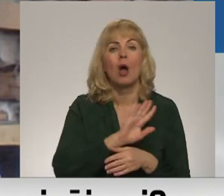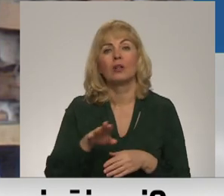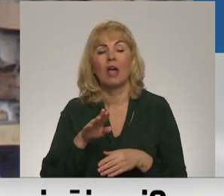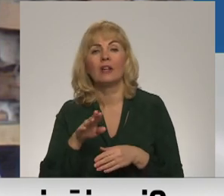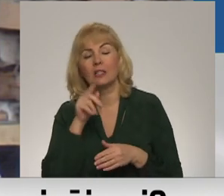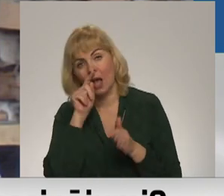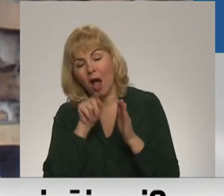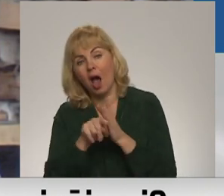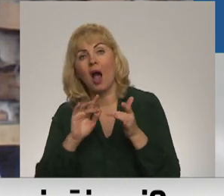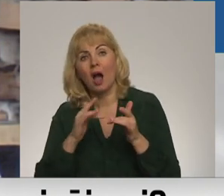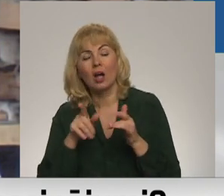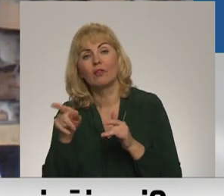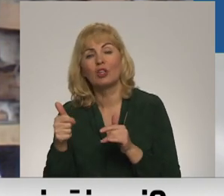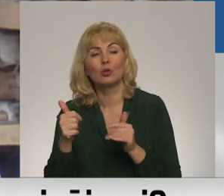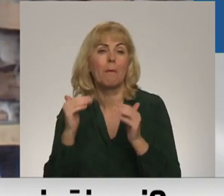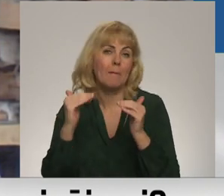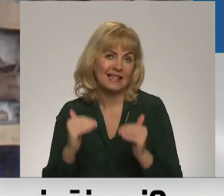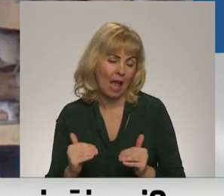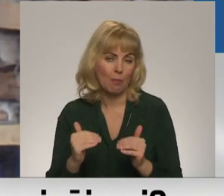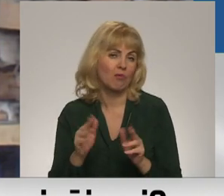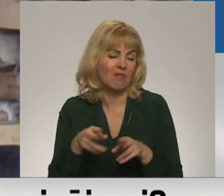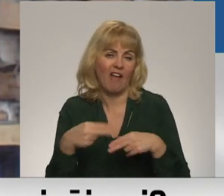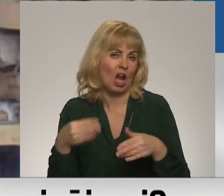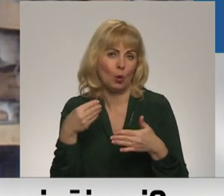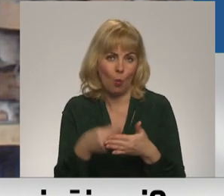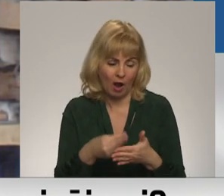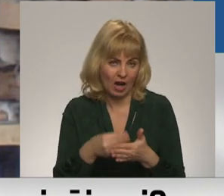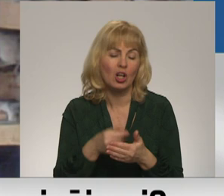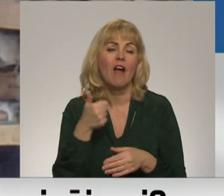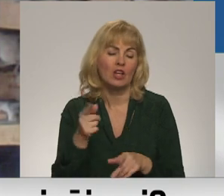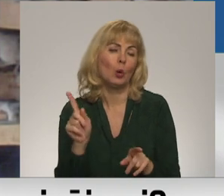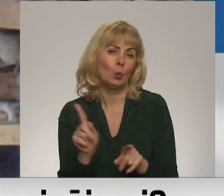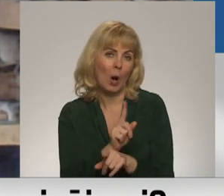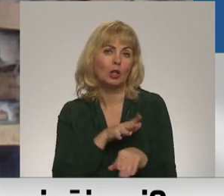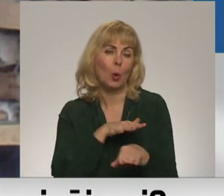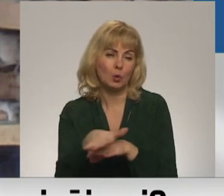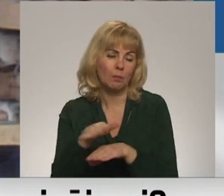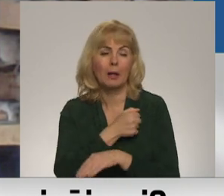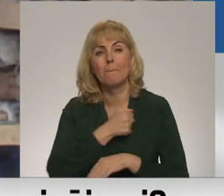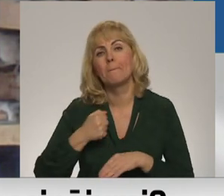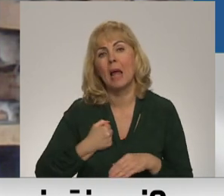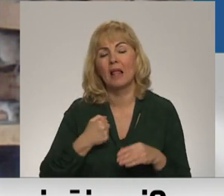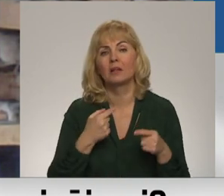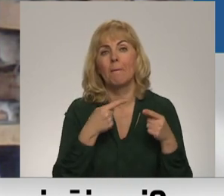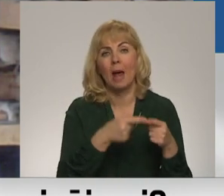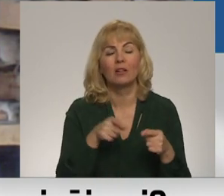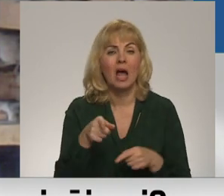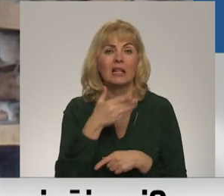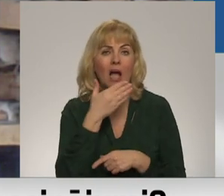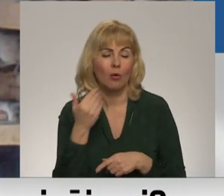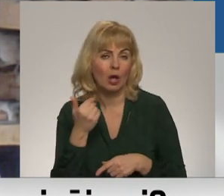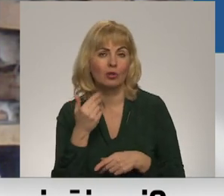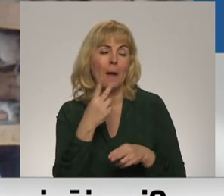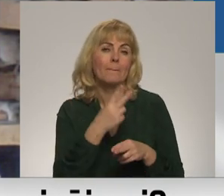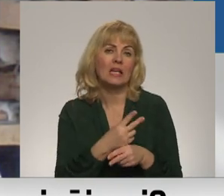hakers par zemu. Ja? Viņi noteikti uzbruk arī militāriem mērķiem, vienkārši tie nav mērķi, tās nav